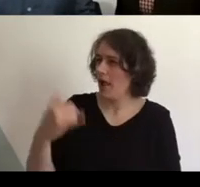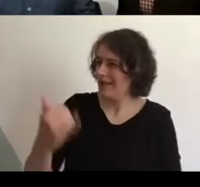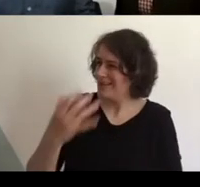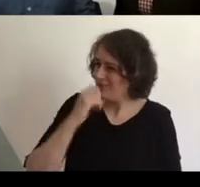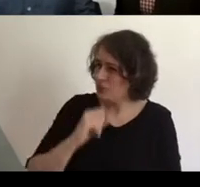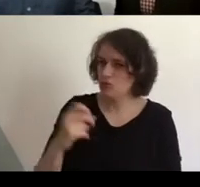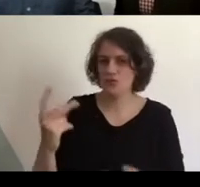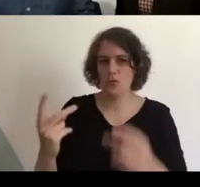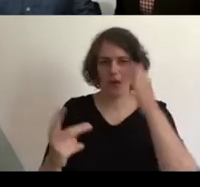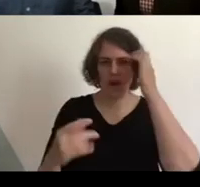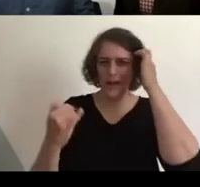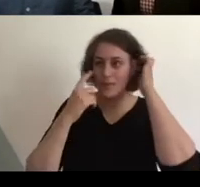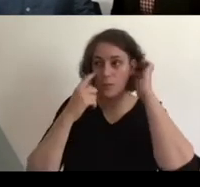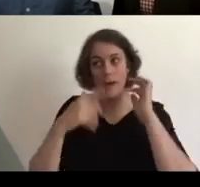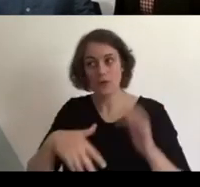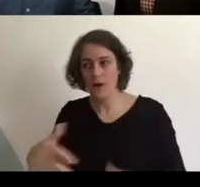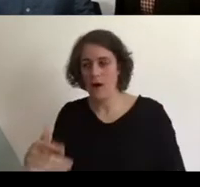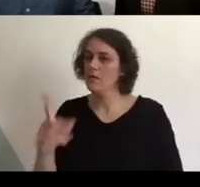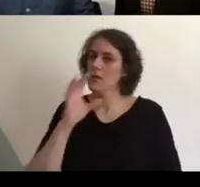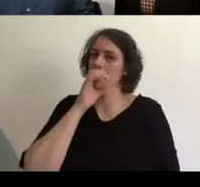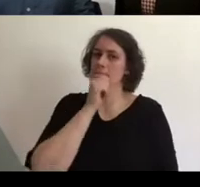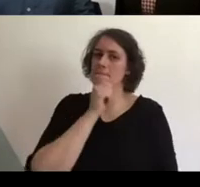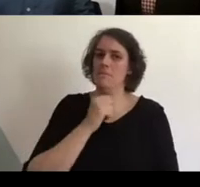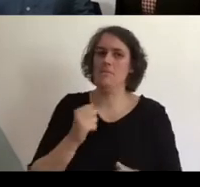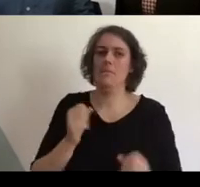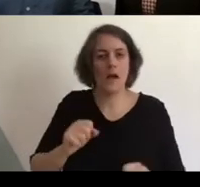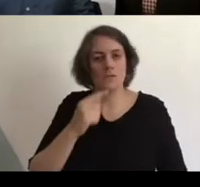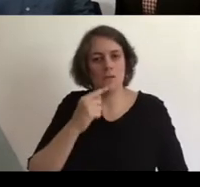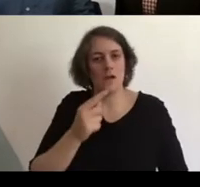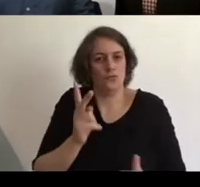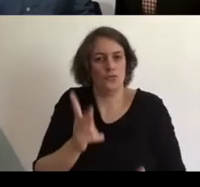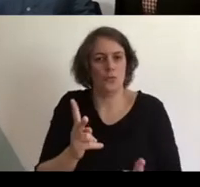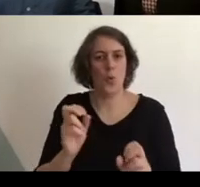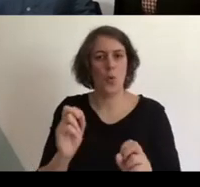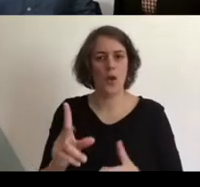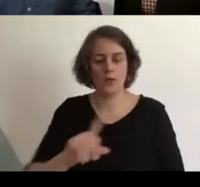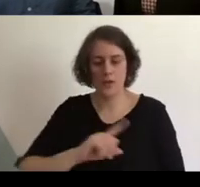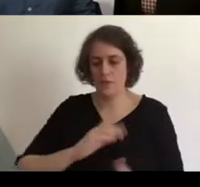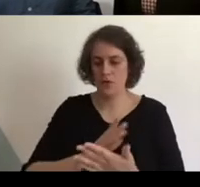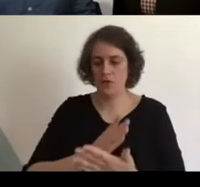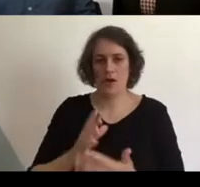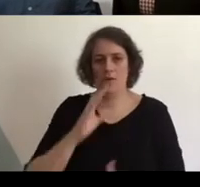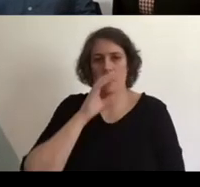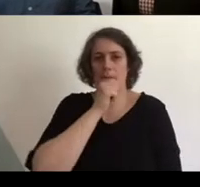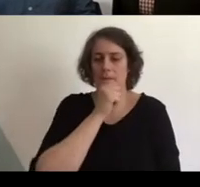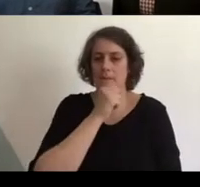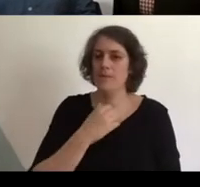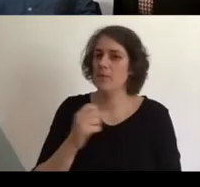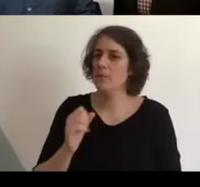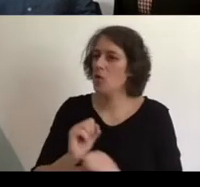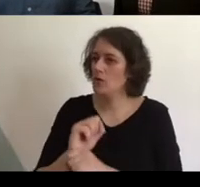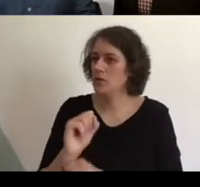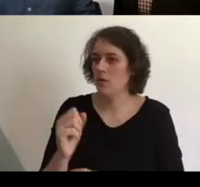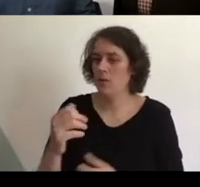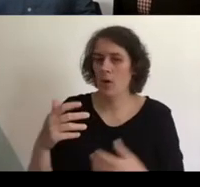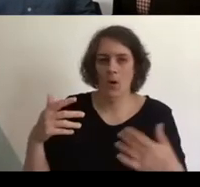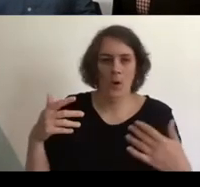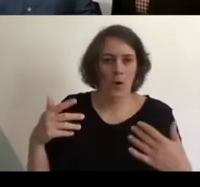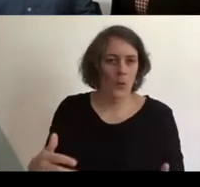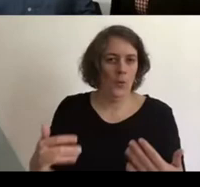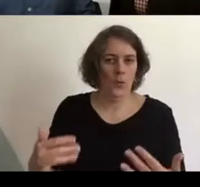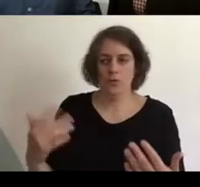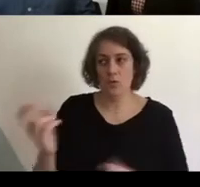oder ob ich gerade schwanger bin. Das ist alles keine Frage und das ist auch meine Entscheidung. Nichtsdestotrotz, ich verstehe natürlich auch die andere Seite, auch